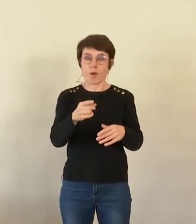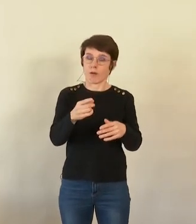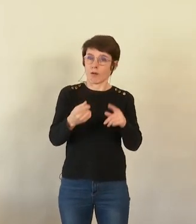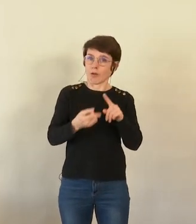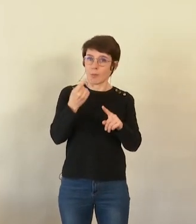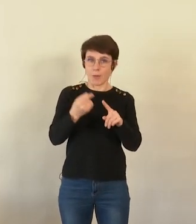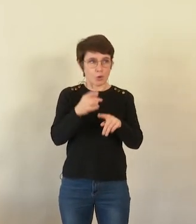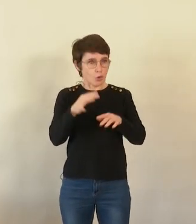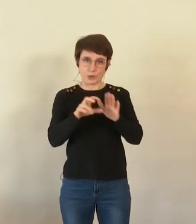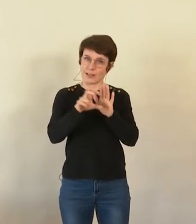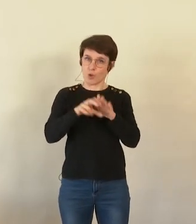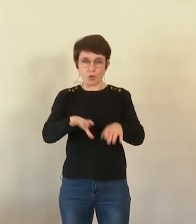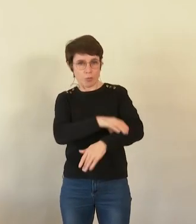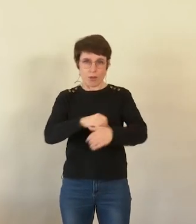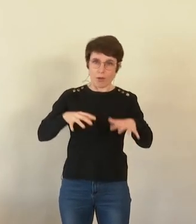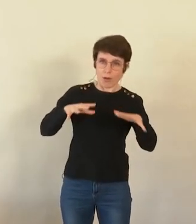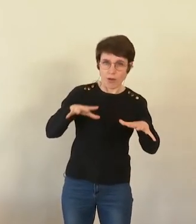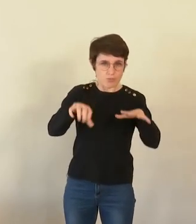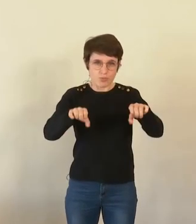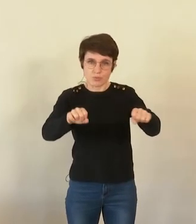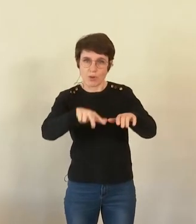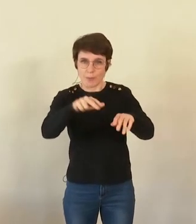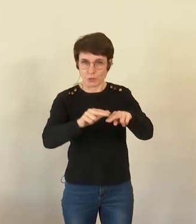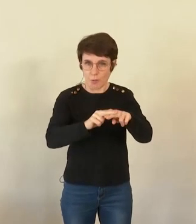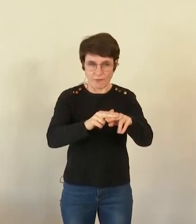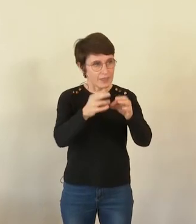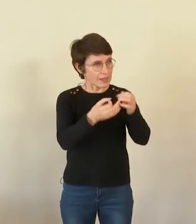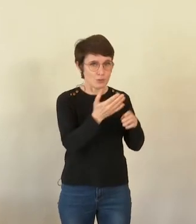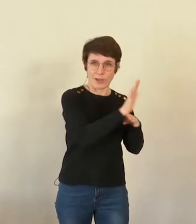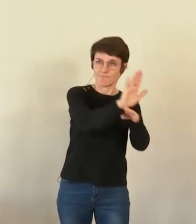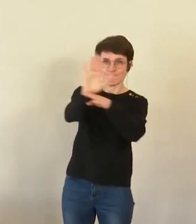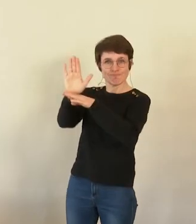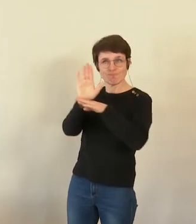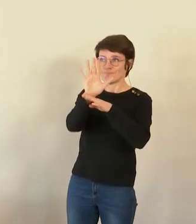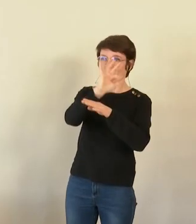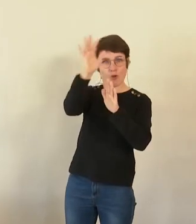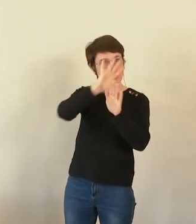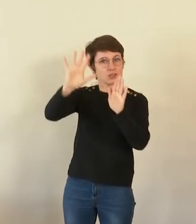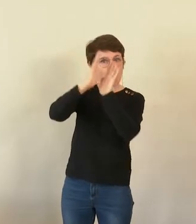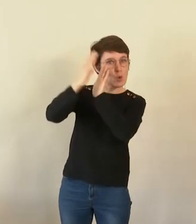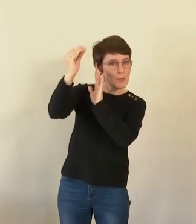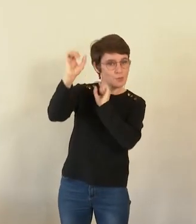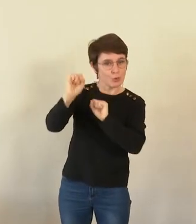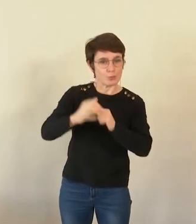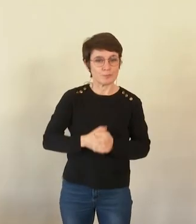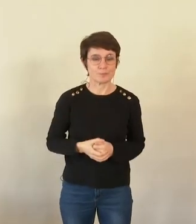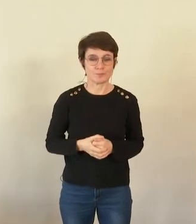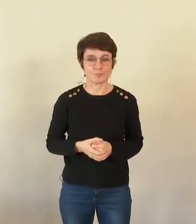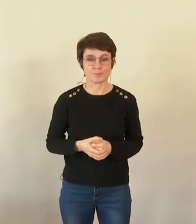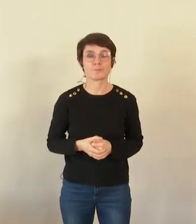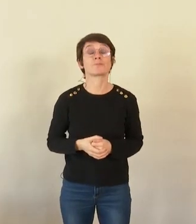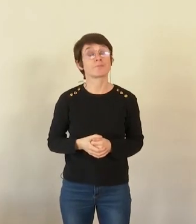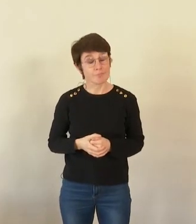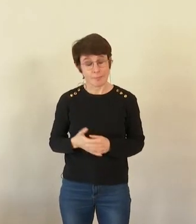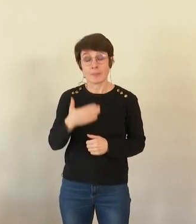à l'échelle nationale je vous remercie monsieur le Maire merci beaucoup donc je reprends le